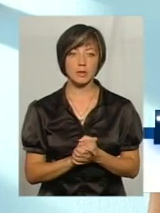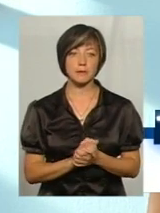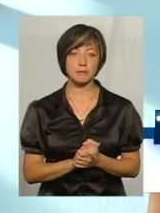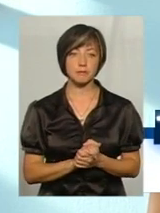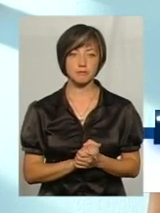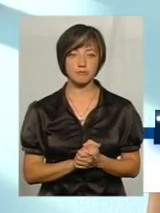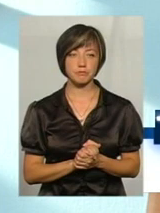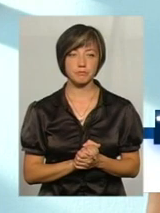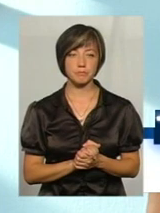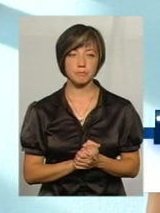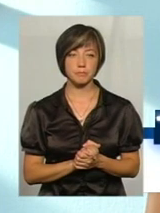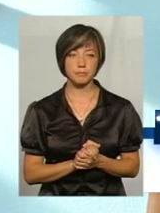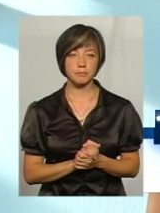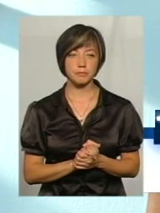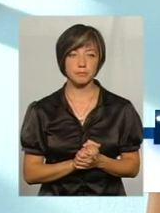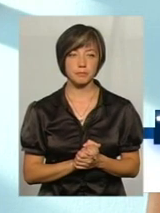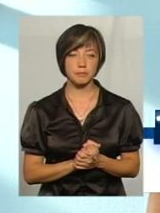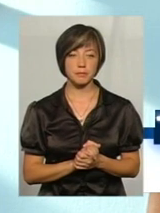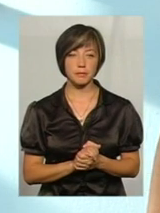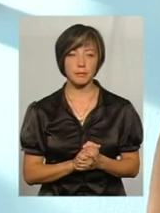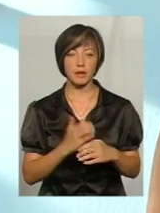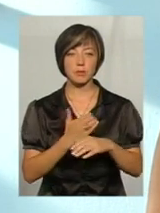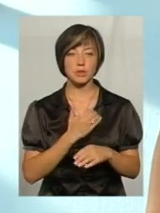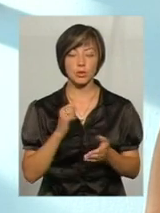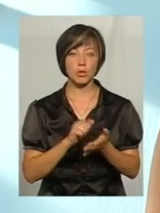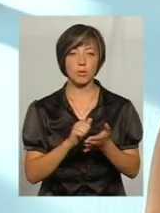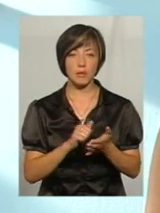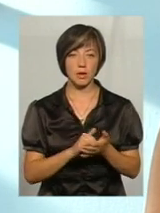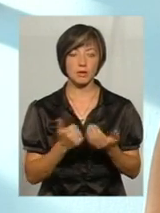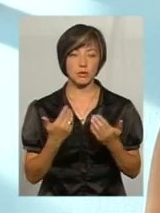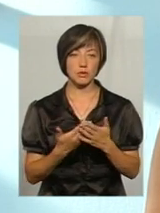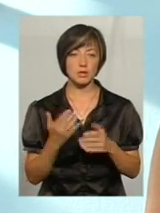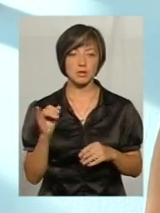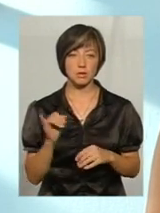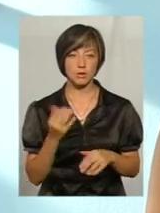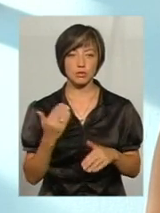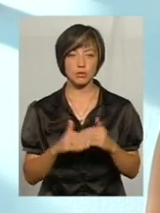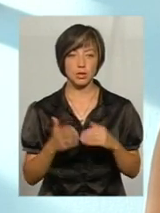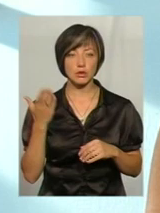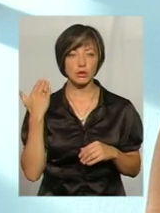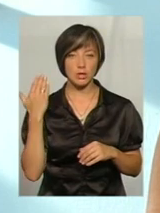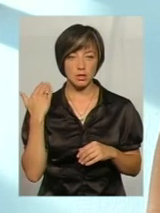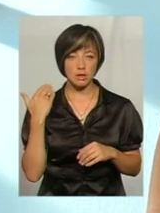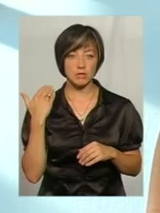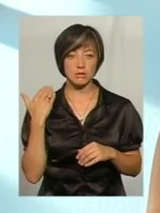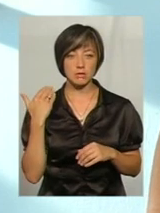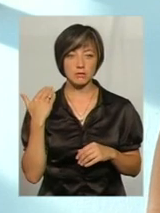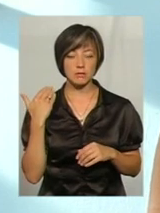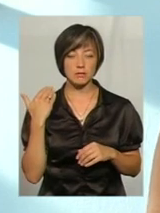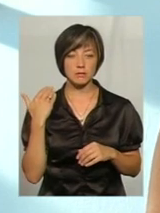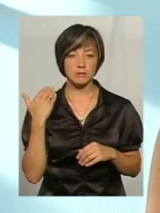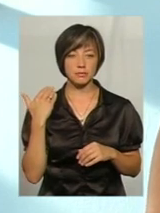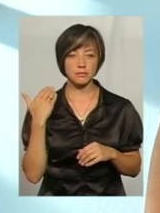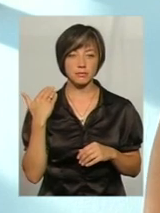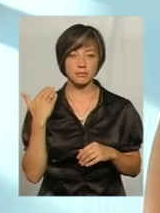там дуже швидко, і прийшли нам відповідні документи. Ось, і вже тоді, якби,